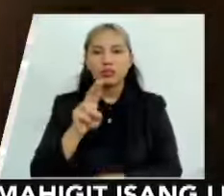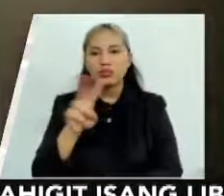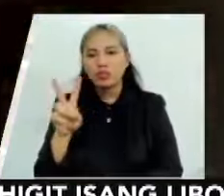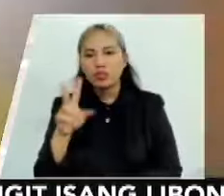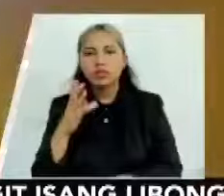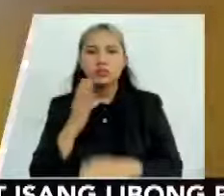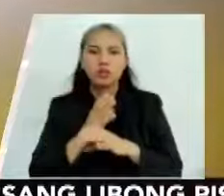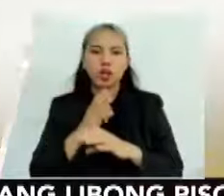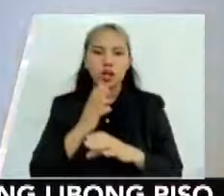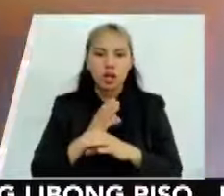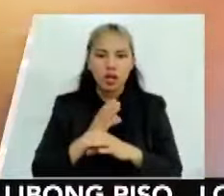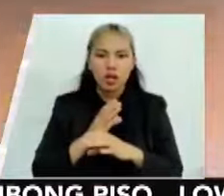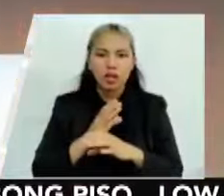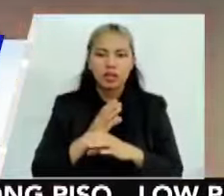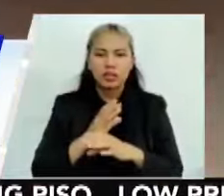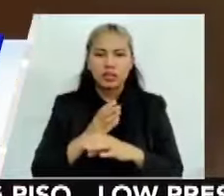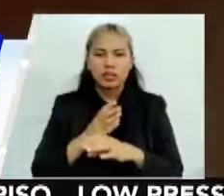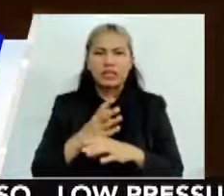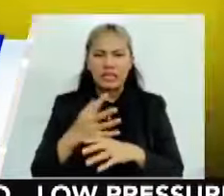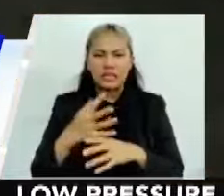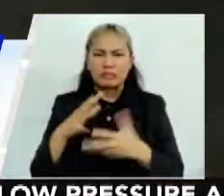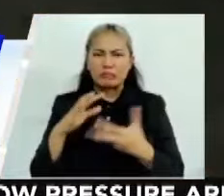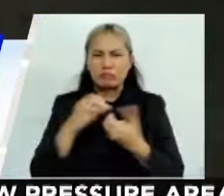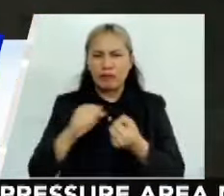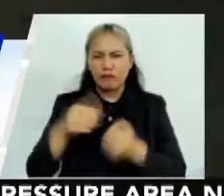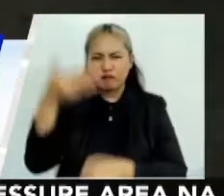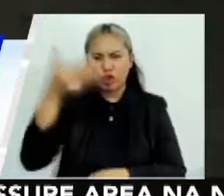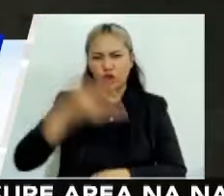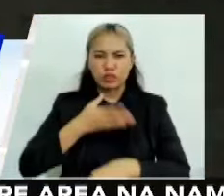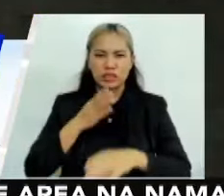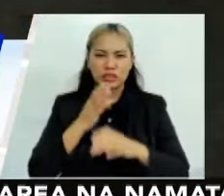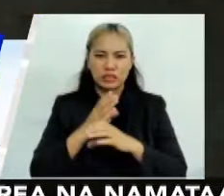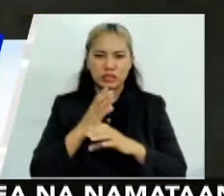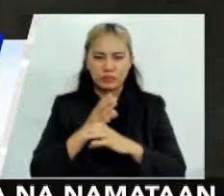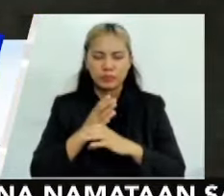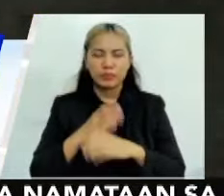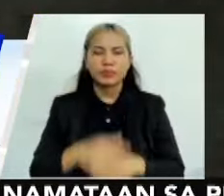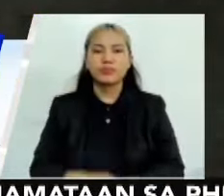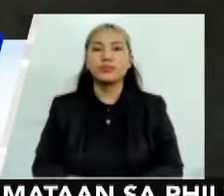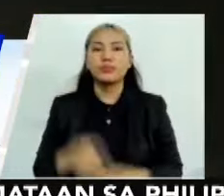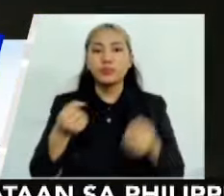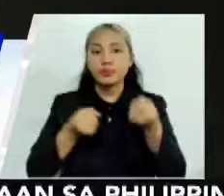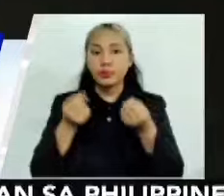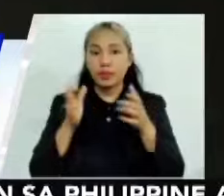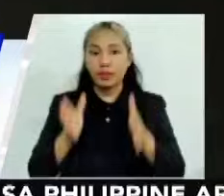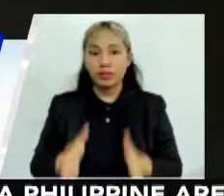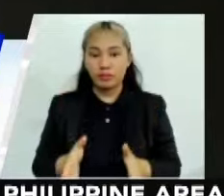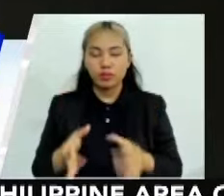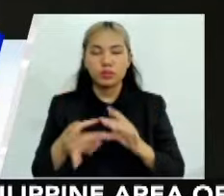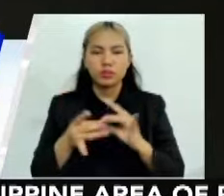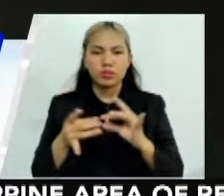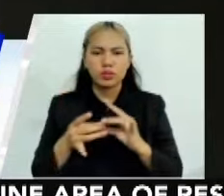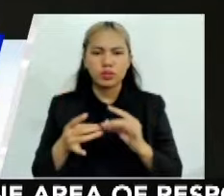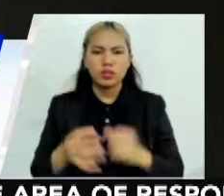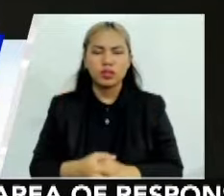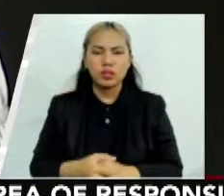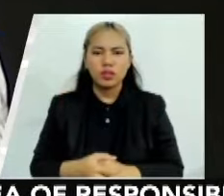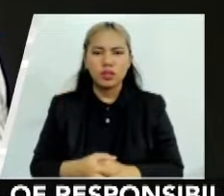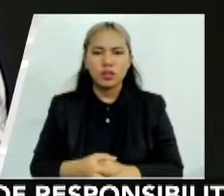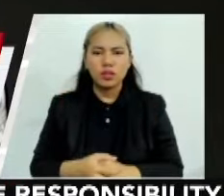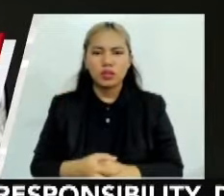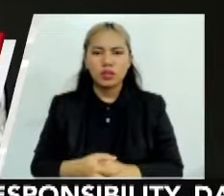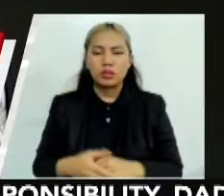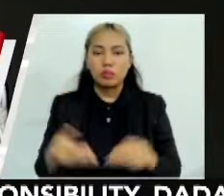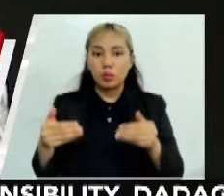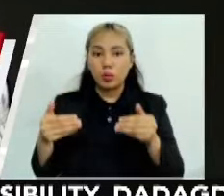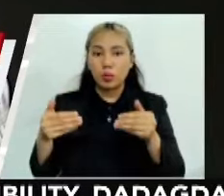ang unahan at likuran ng mga nabanggang sasakyan. Ayon sa driver ng truck, nung medyo mag-go-go na siya, ni kinambyo